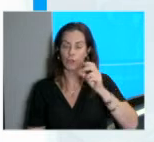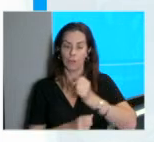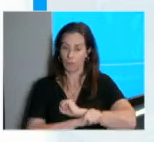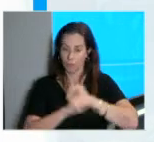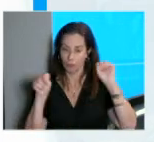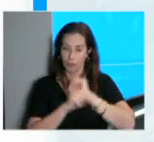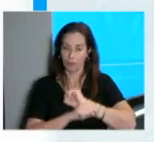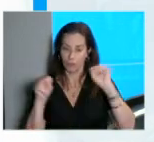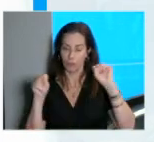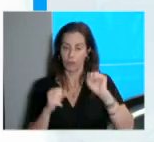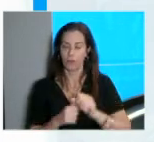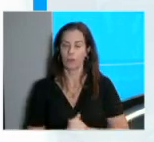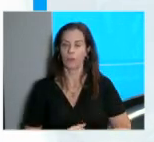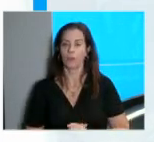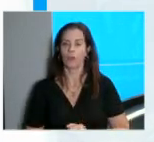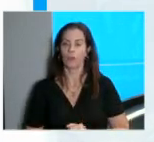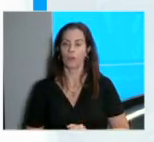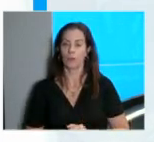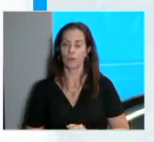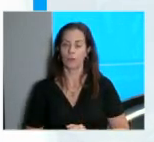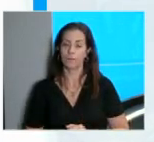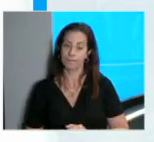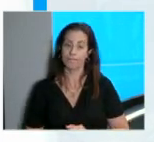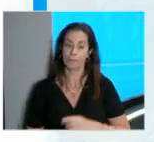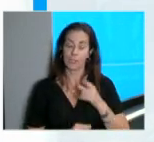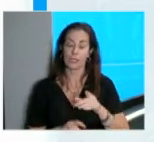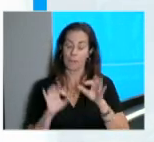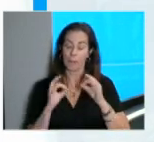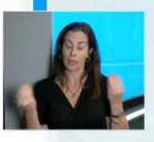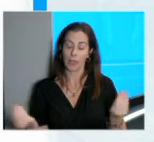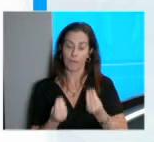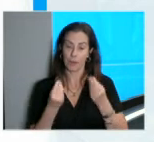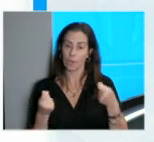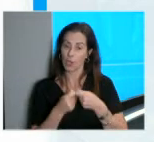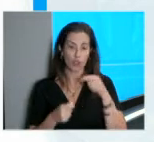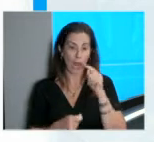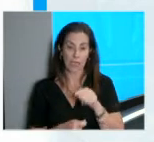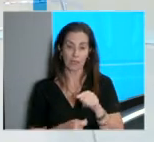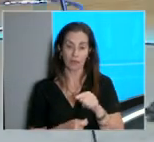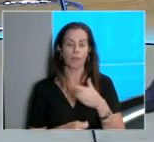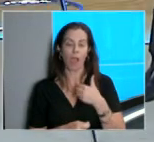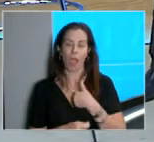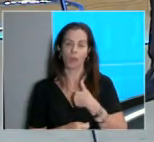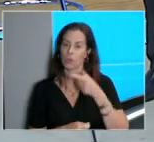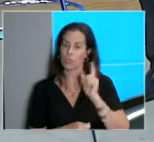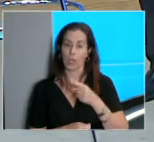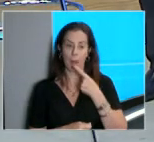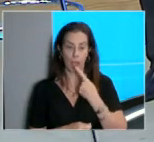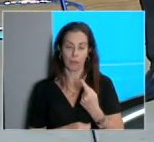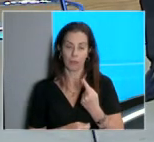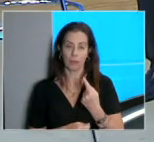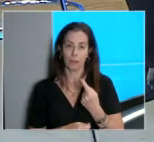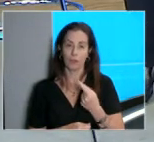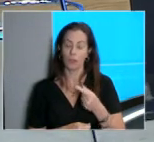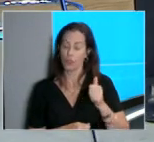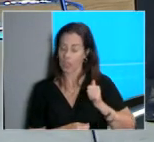עליו ראשי קרב מוגבלים מאוד. אז זה באמת העניין, ובהקשר הזה אנחנו צריכים לומר